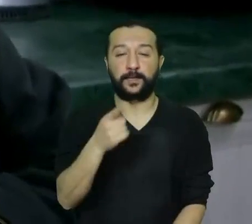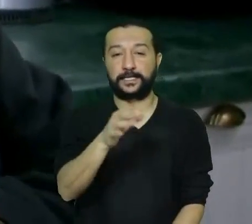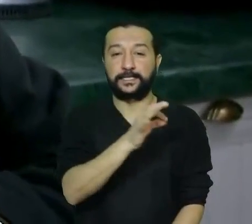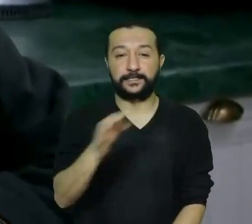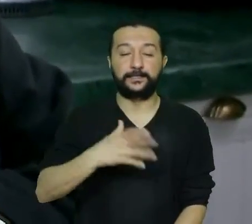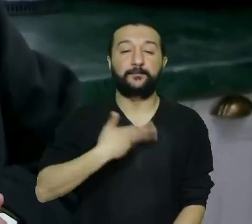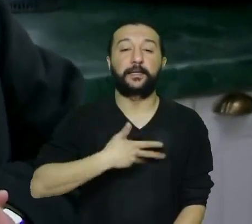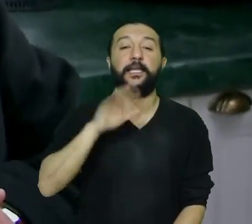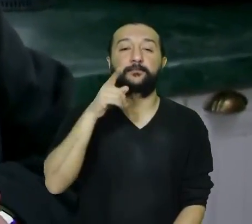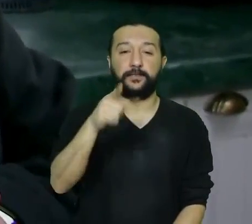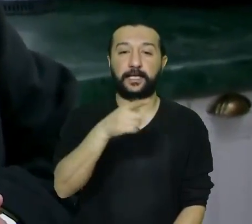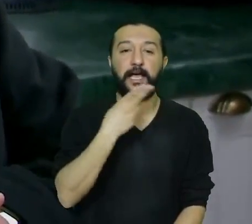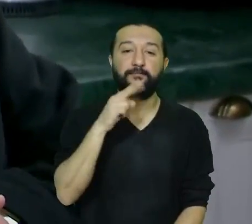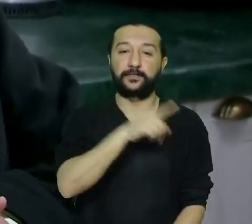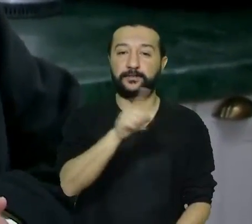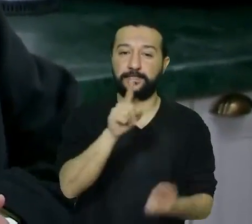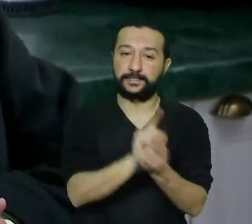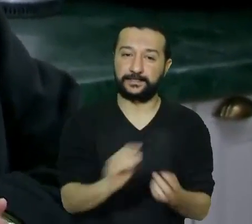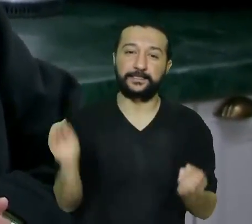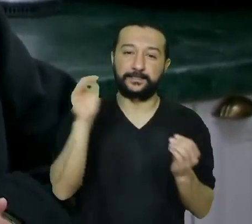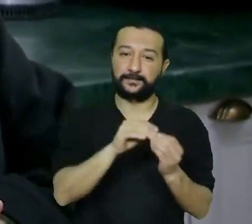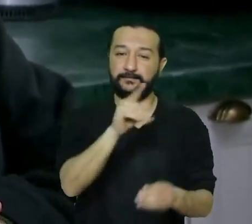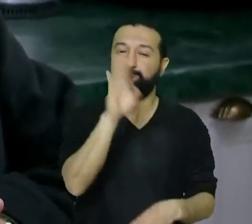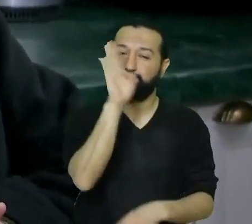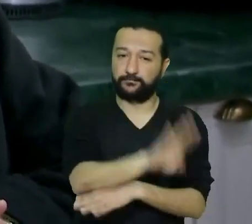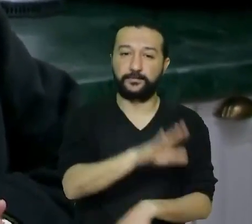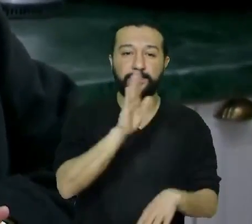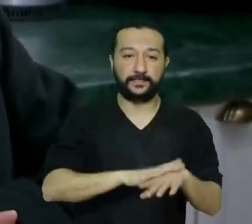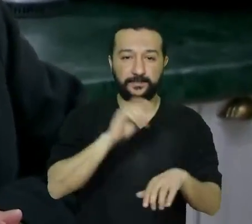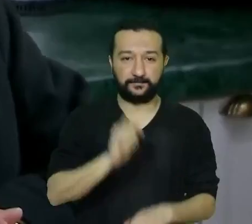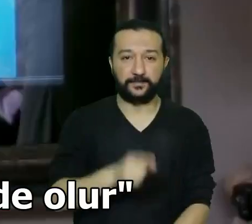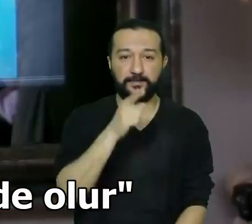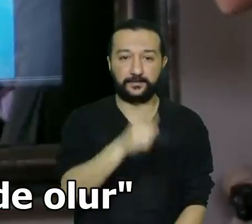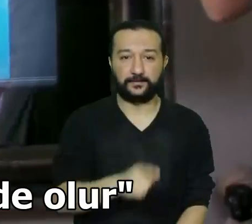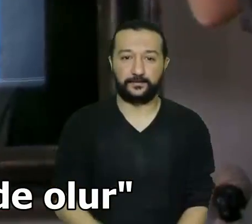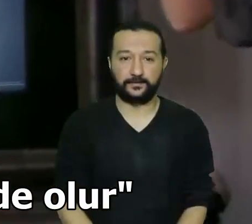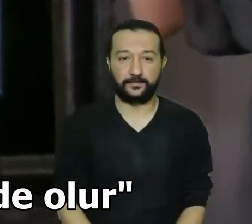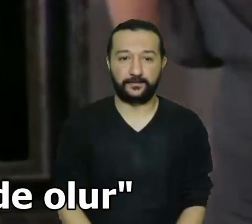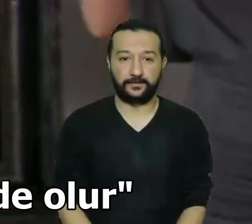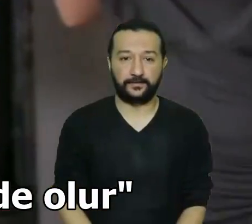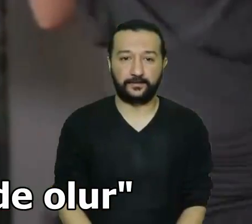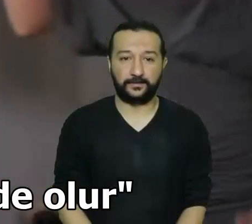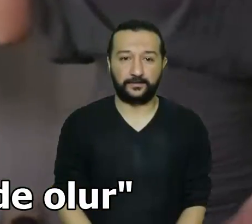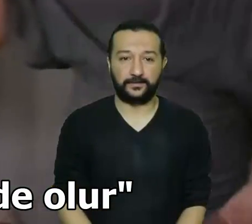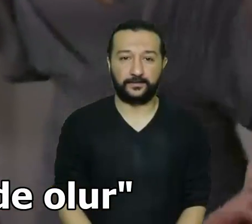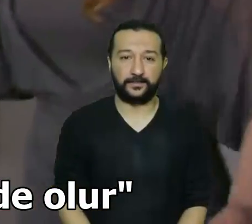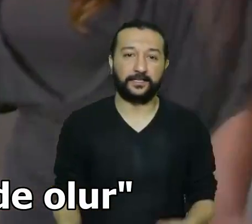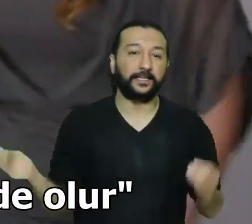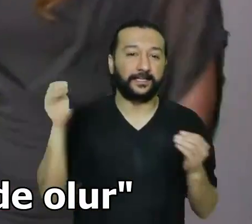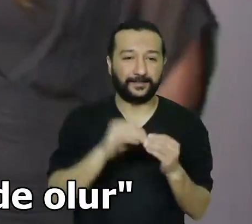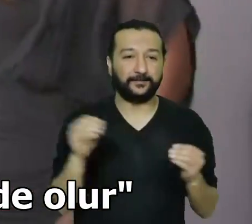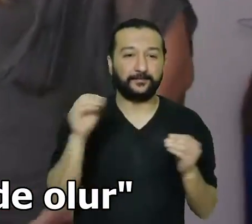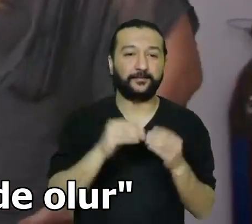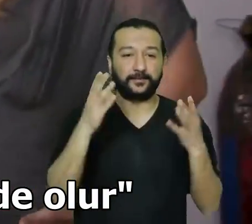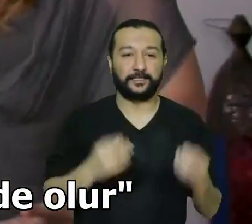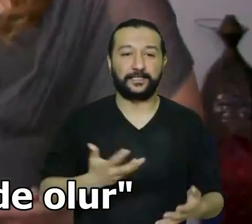hiç merak etme. Ablam dibine kadar hakkından gelir senin. İnim inim